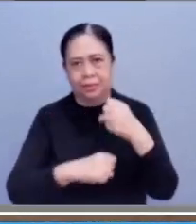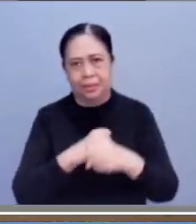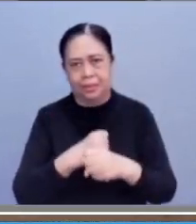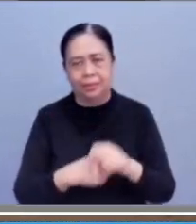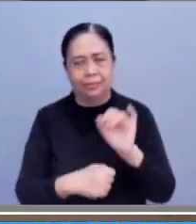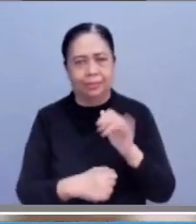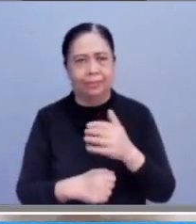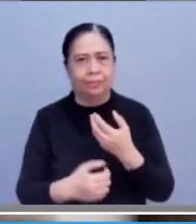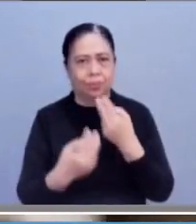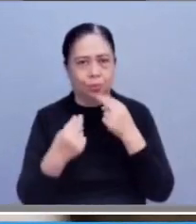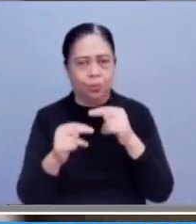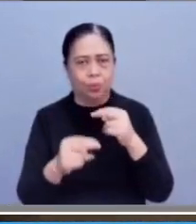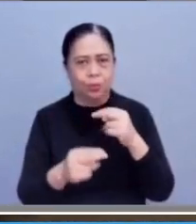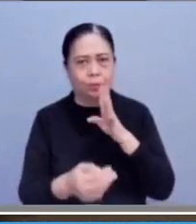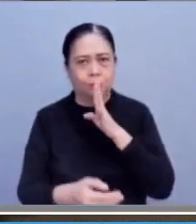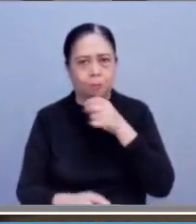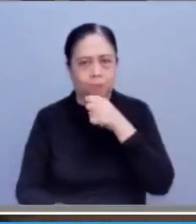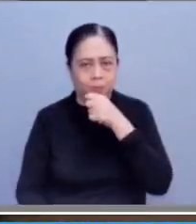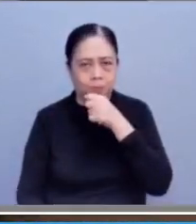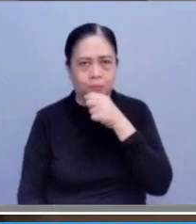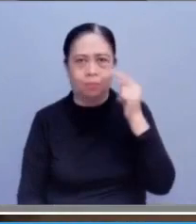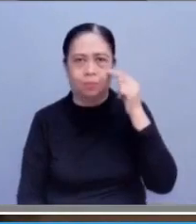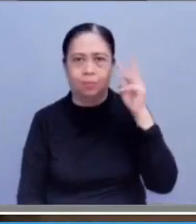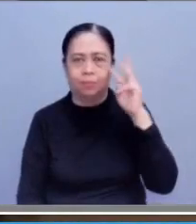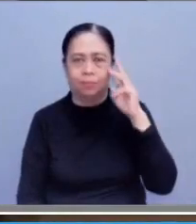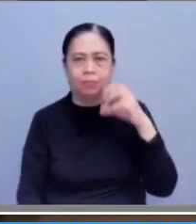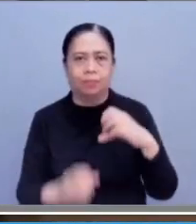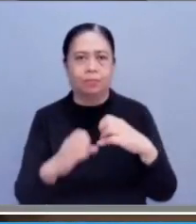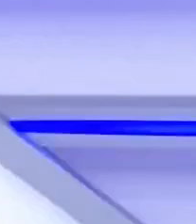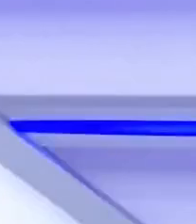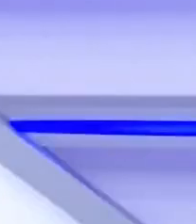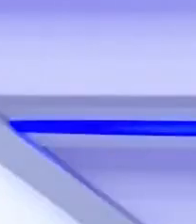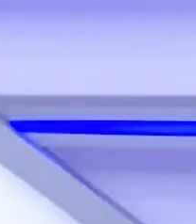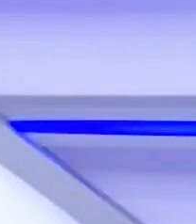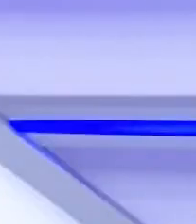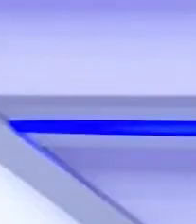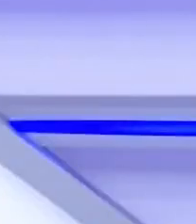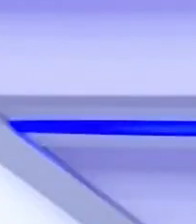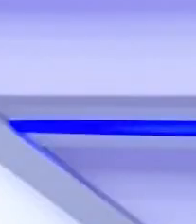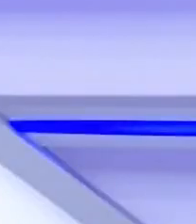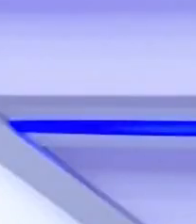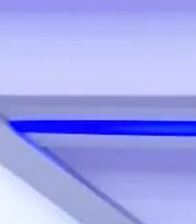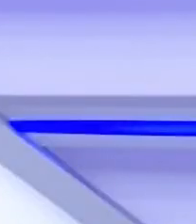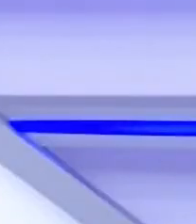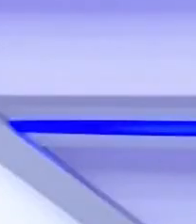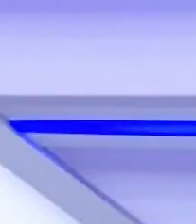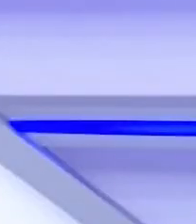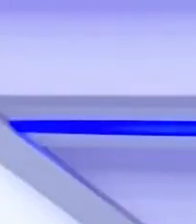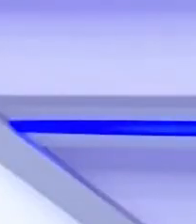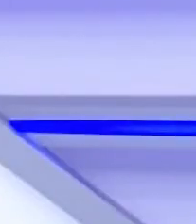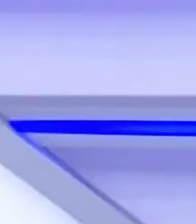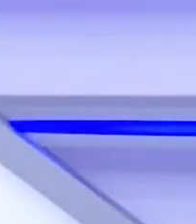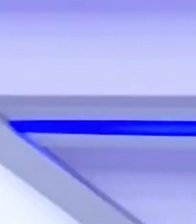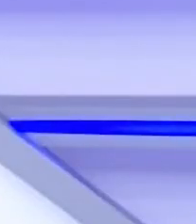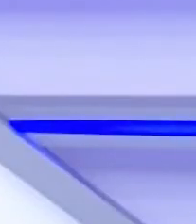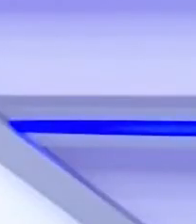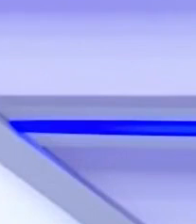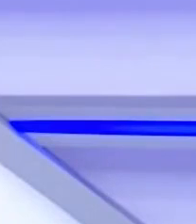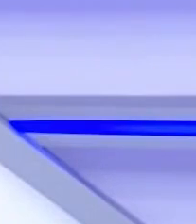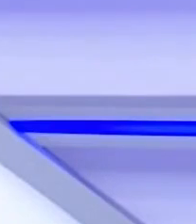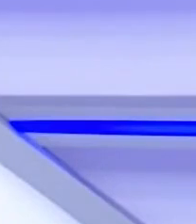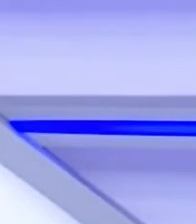ni kahe ng GMA integrated news Balita ko may tututukan kayo tuwing 11